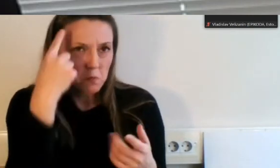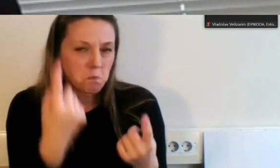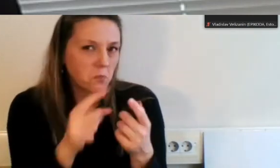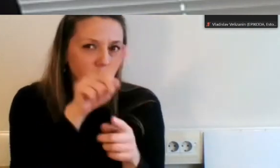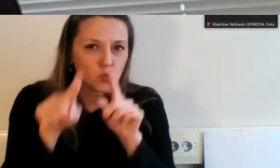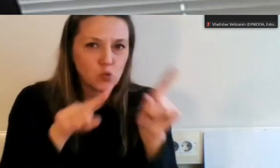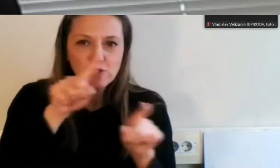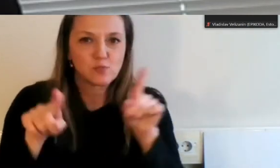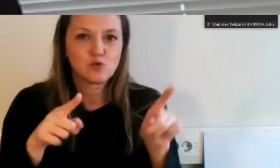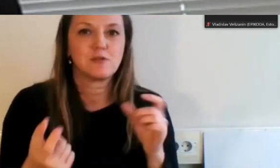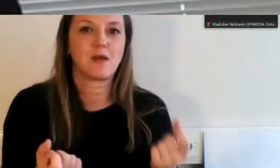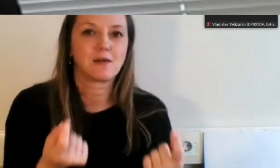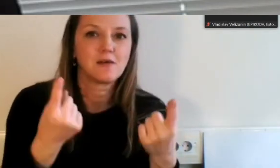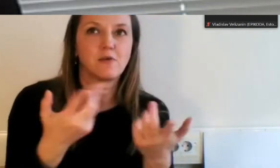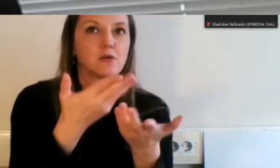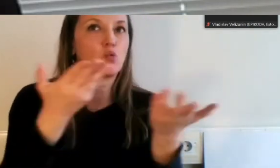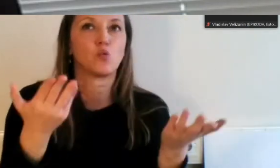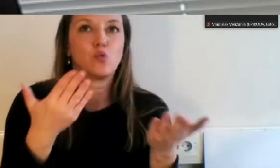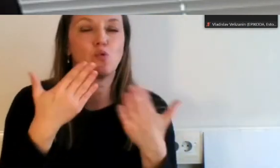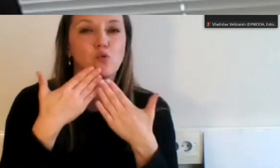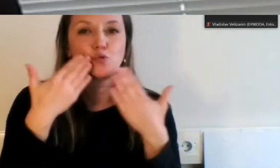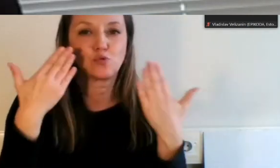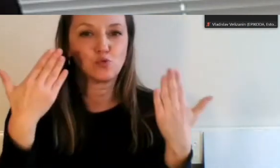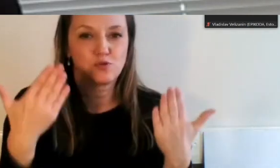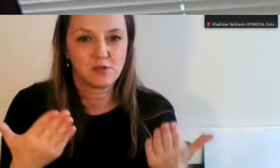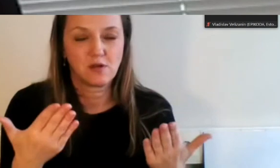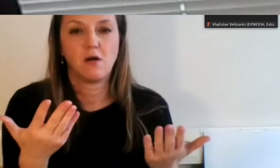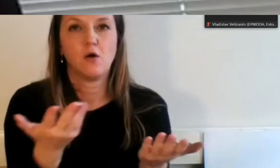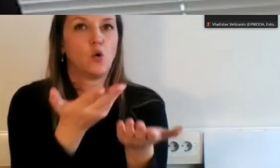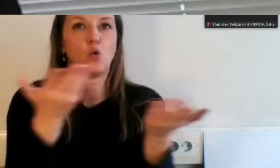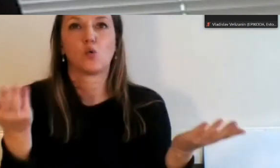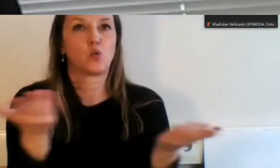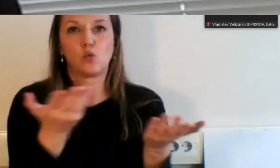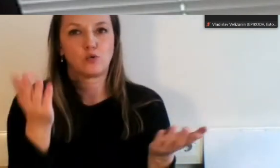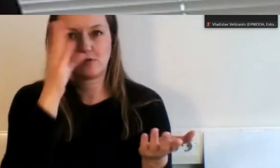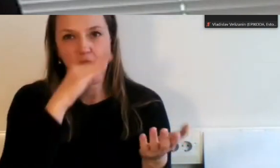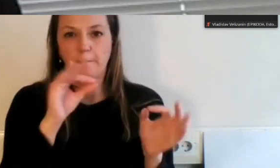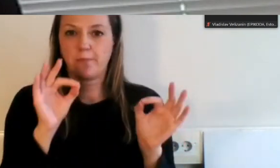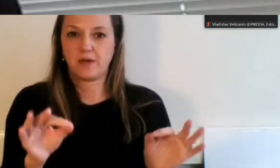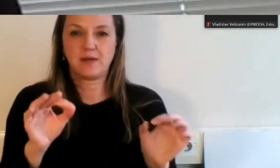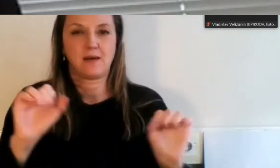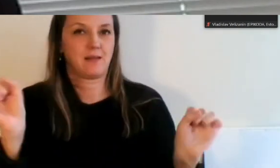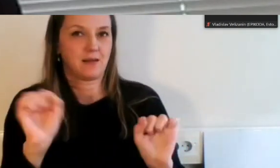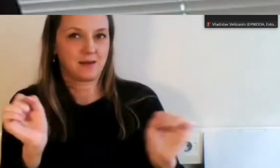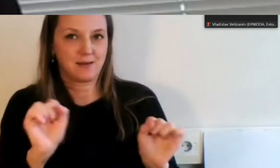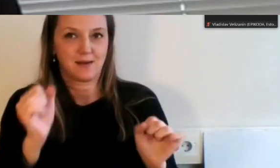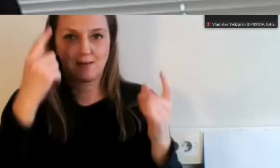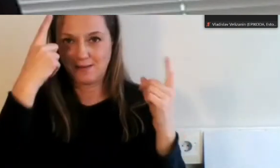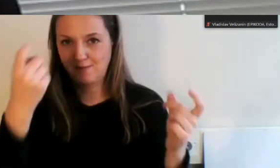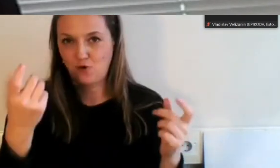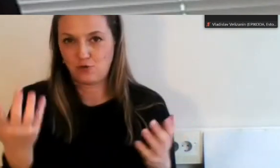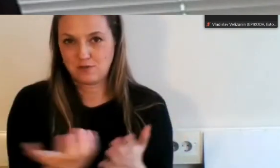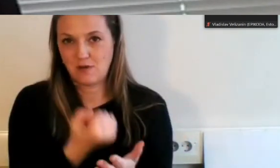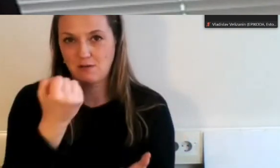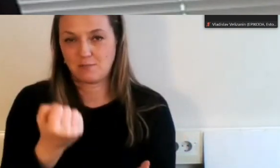vaktsineerima hiljem ja nendel ei ole jõudnud see kaitselangus veel tekkida.